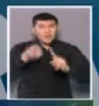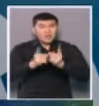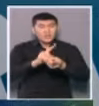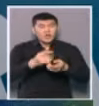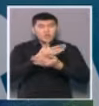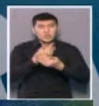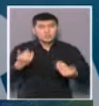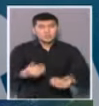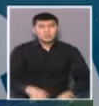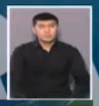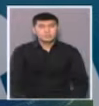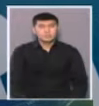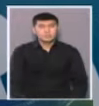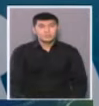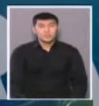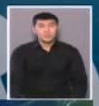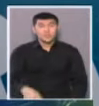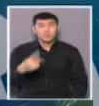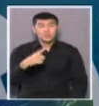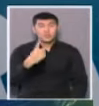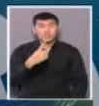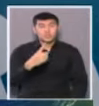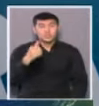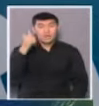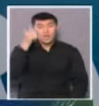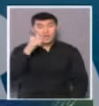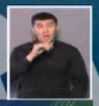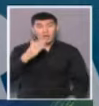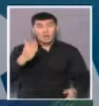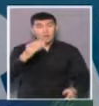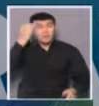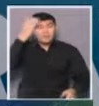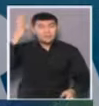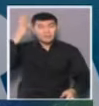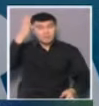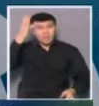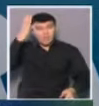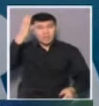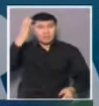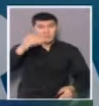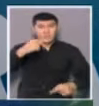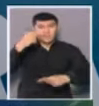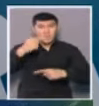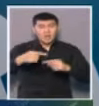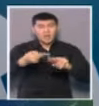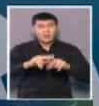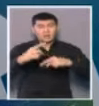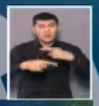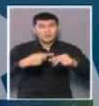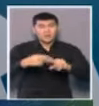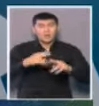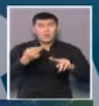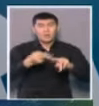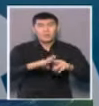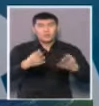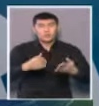түскен жоқ. Ал 21-ші ғасырда біз білімнің ғылымның ғасыры дейтін болсақ, онда бұл